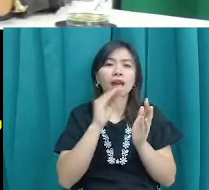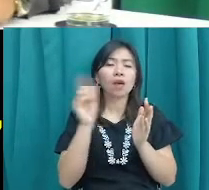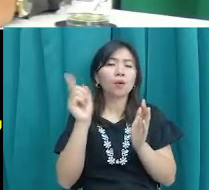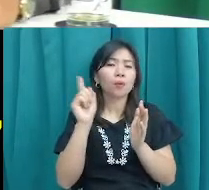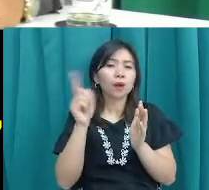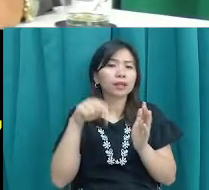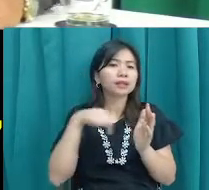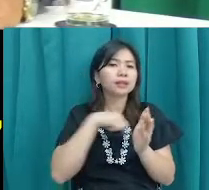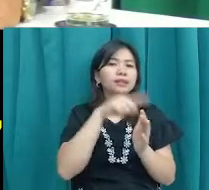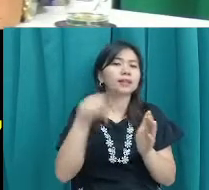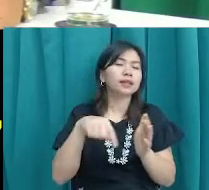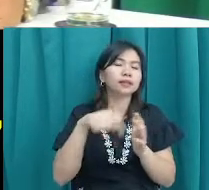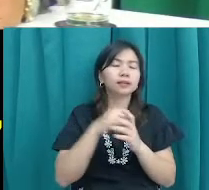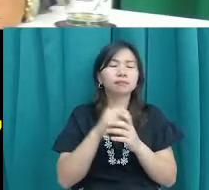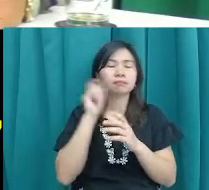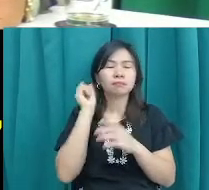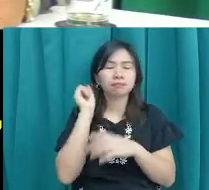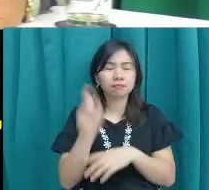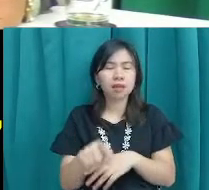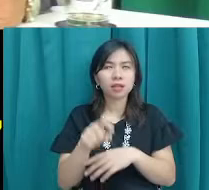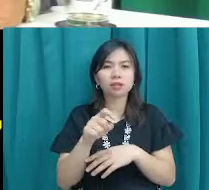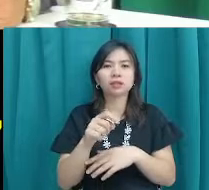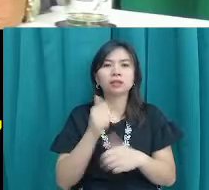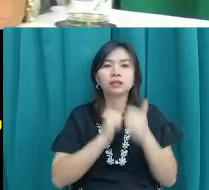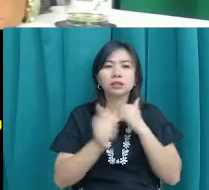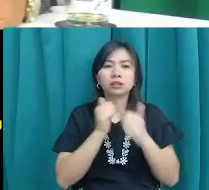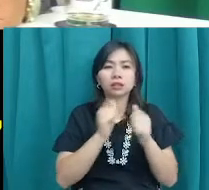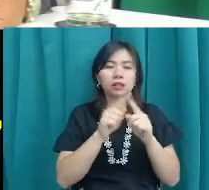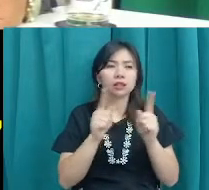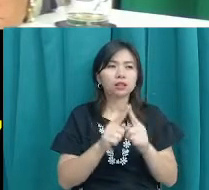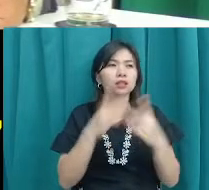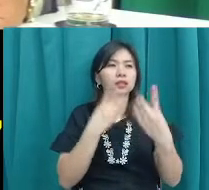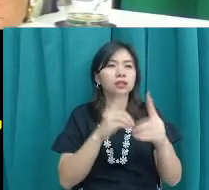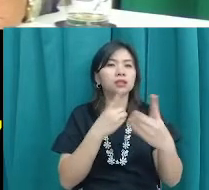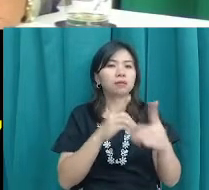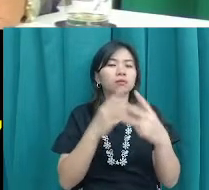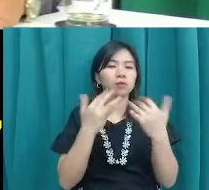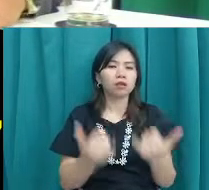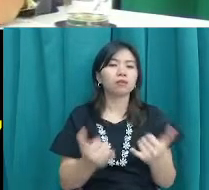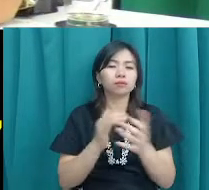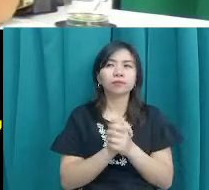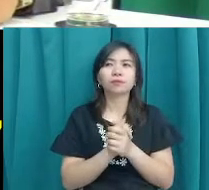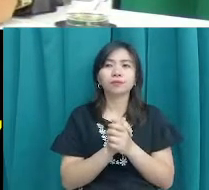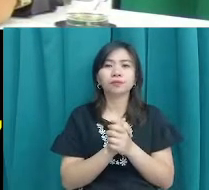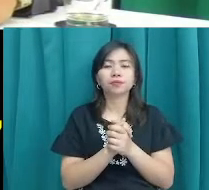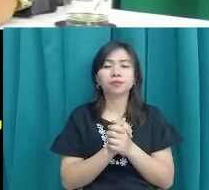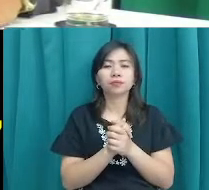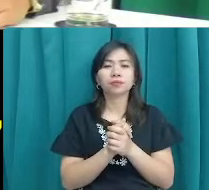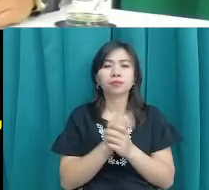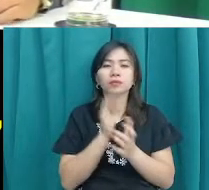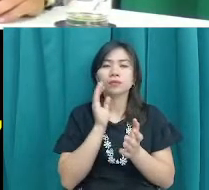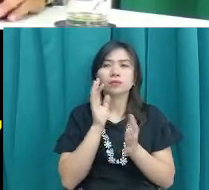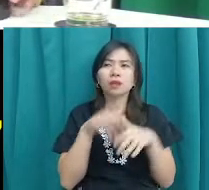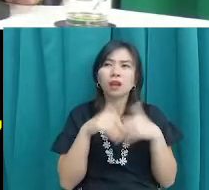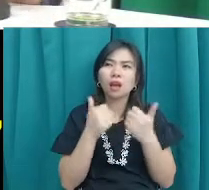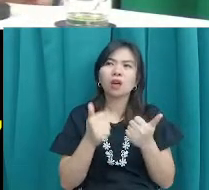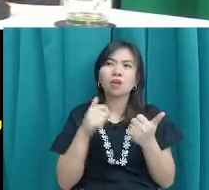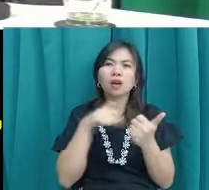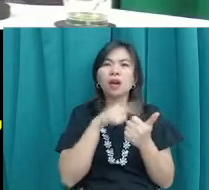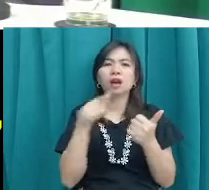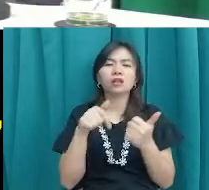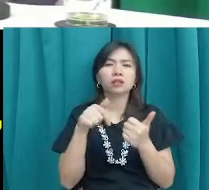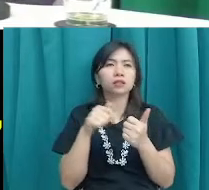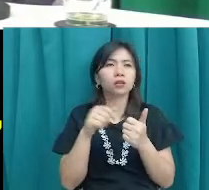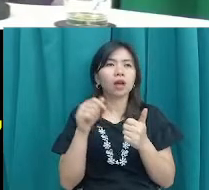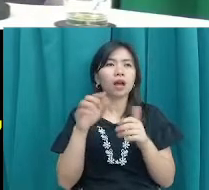ano tayo dapat maging bilang isang disipulo ng Panginoon Hesus Kristo. You see, kung ano dapat yung ating gawin, kung sino